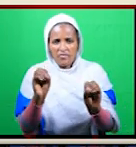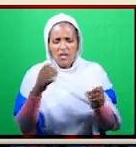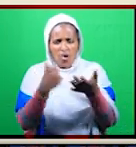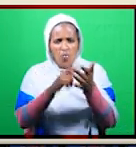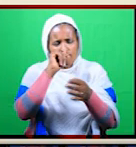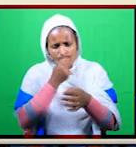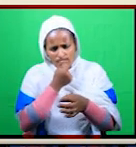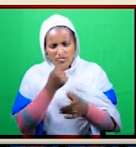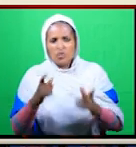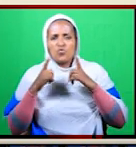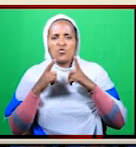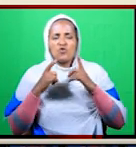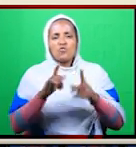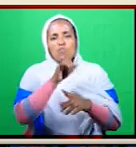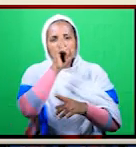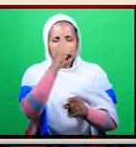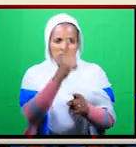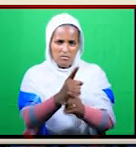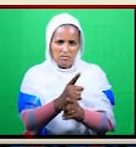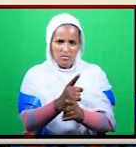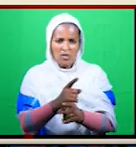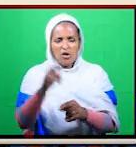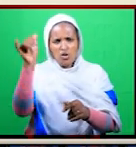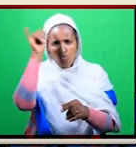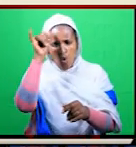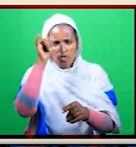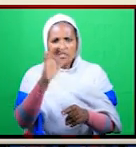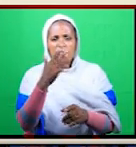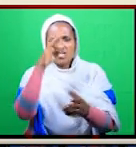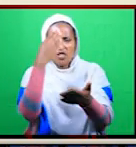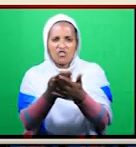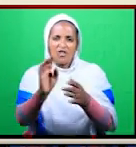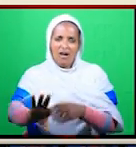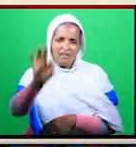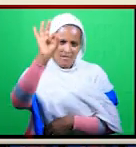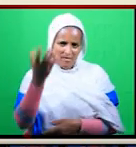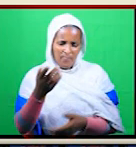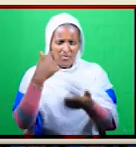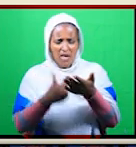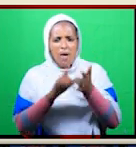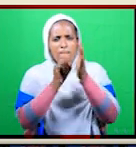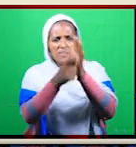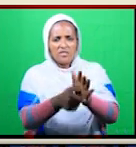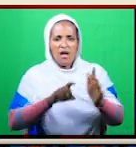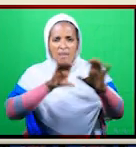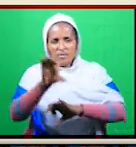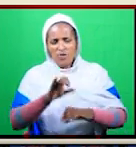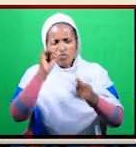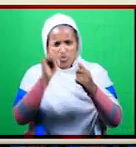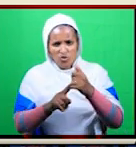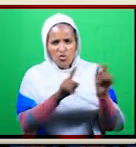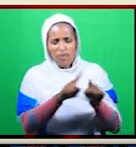ተቋቁመው ግን ሲኖሩ ስለነበረ በእውነት ዮሐንስን የመሰለ ልጅ አግኝተዋል። እንግዲህ ይሄ አራያ የምናደርገው